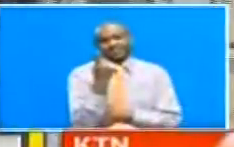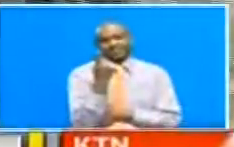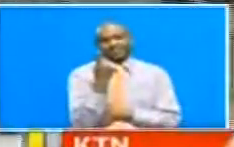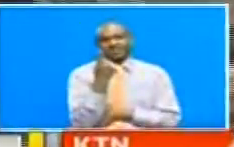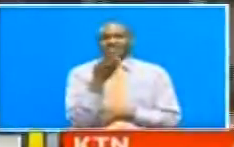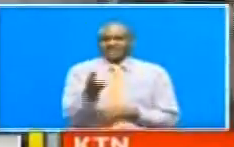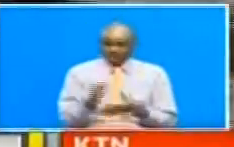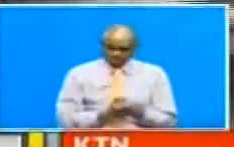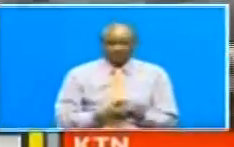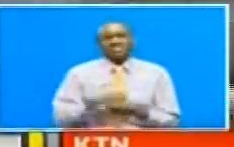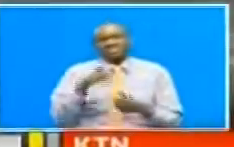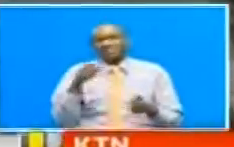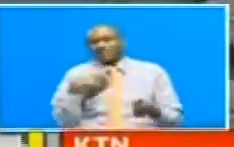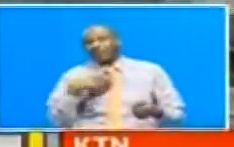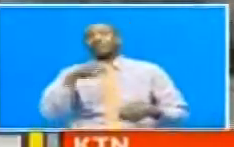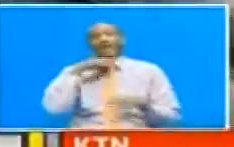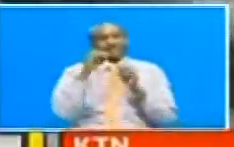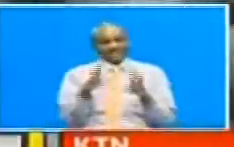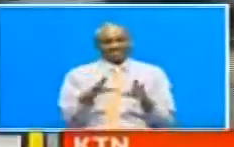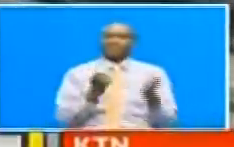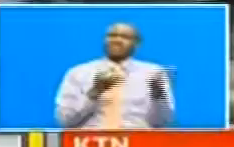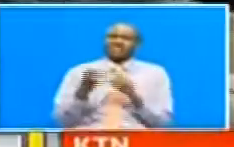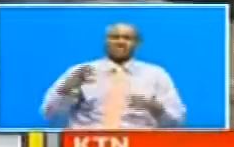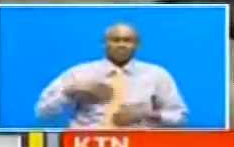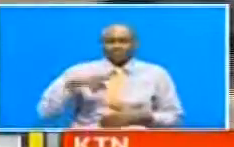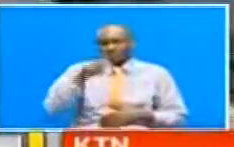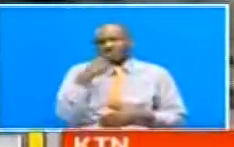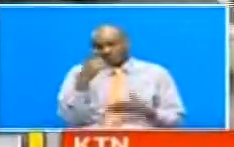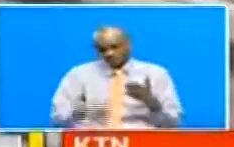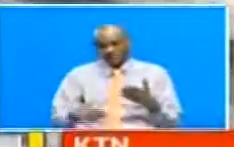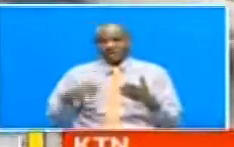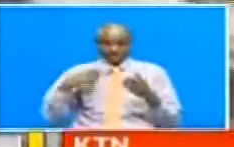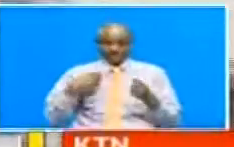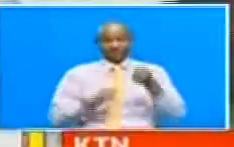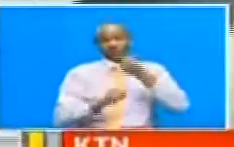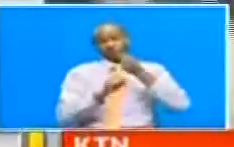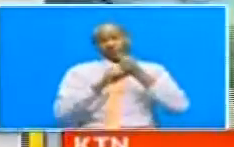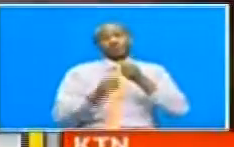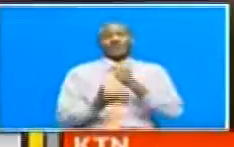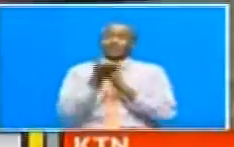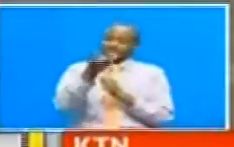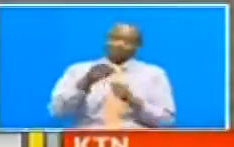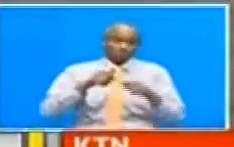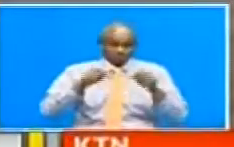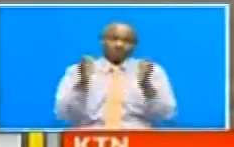kutokuwa na ripoti ya maafa yote, wafanyabiashara hawa sasa ni wenye matumaini kuwa ufadhili utawafikia ili warejelee shughuli